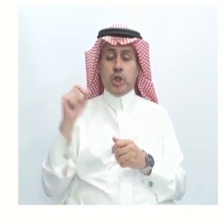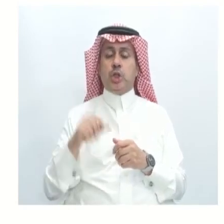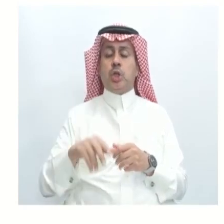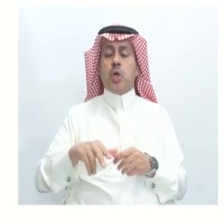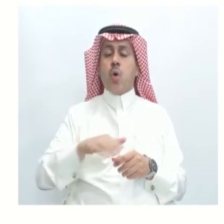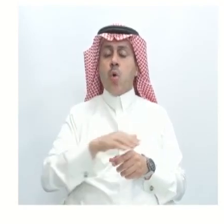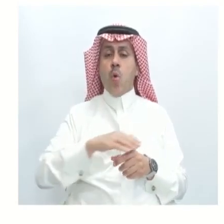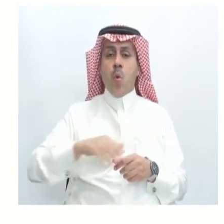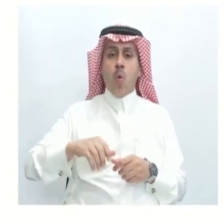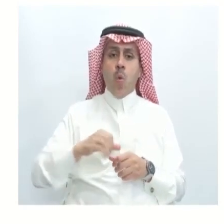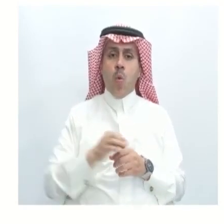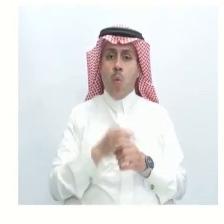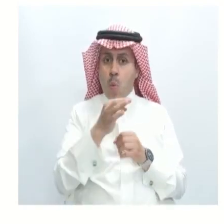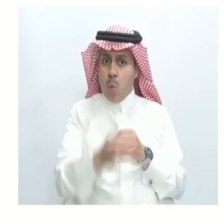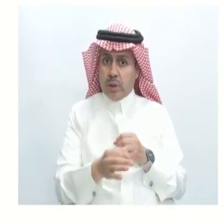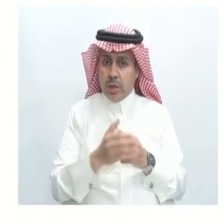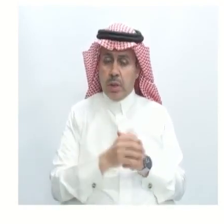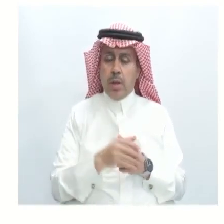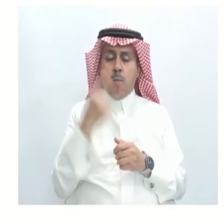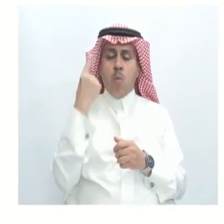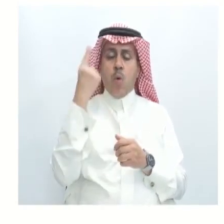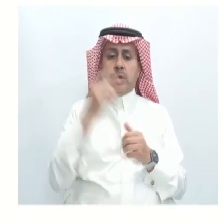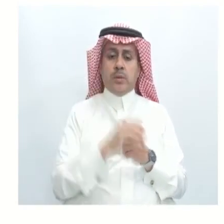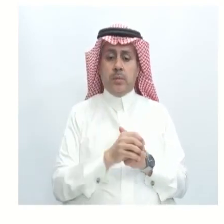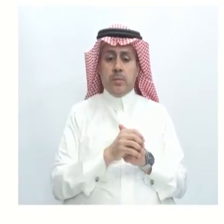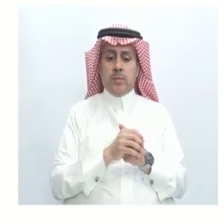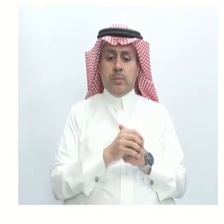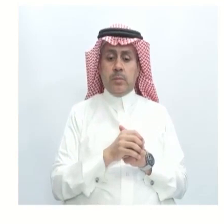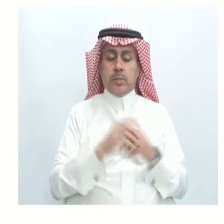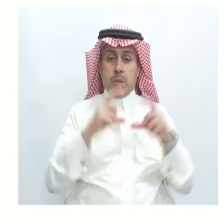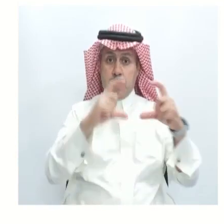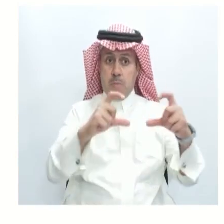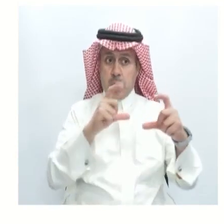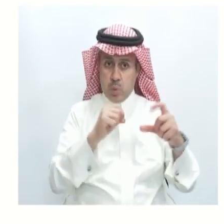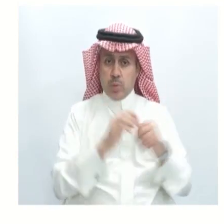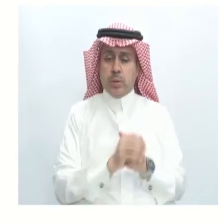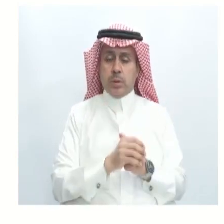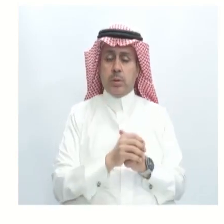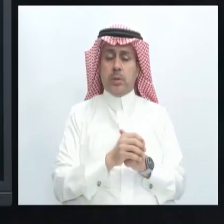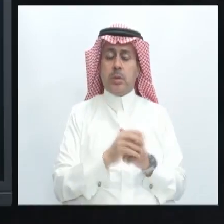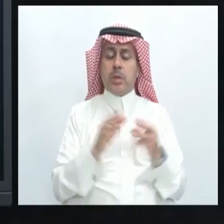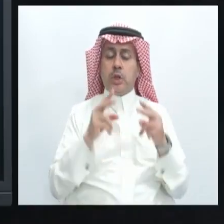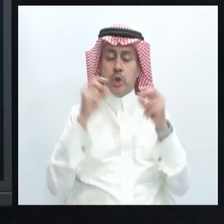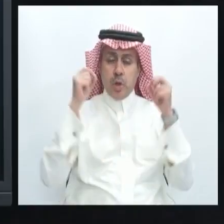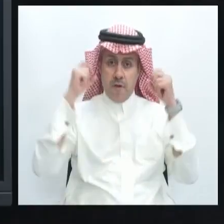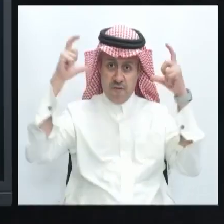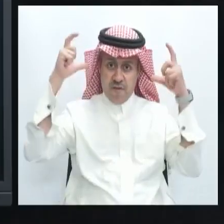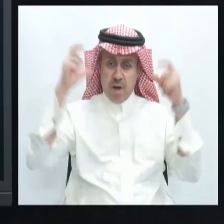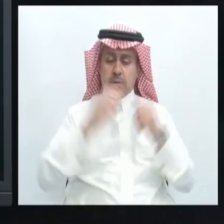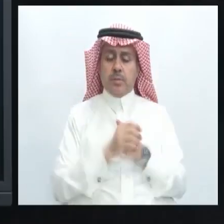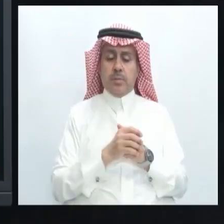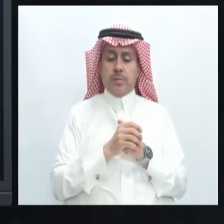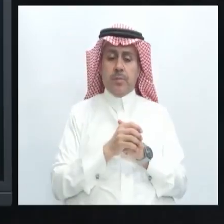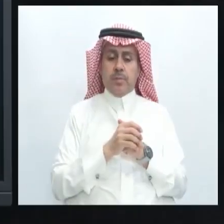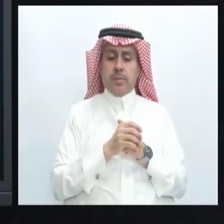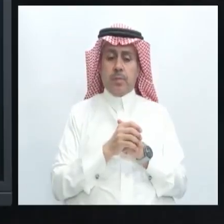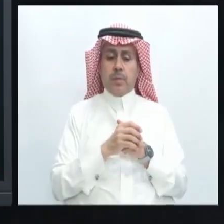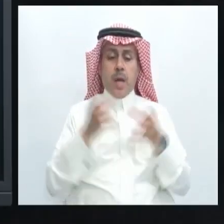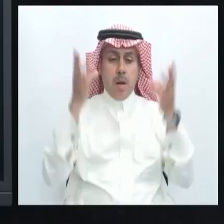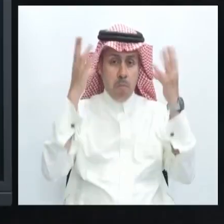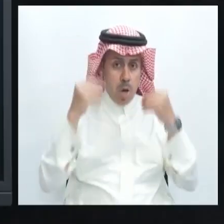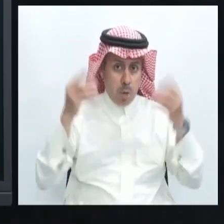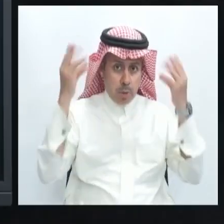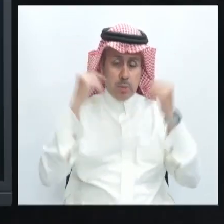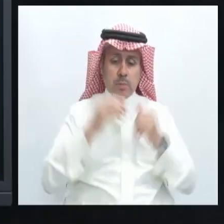وبالرجوع الى هذا الباركود تستطيع النظر الى نظام الاساسي للحكم وتنظر الى هذه المعلومات